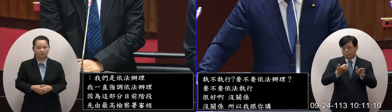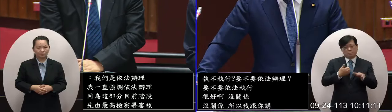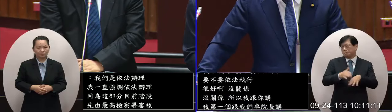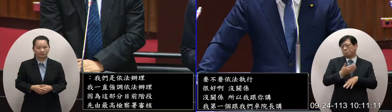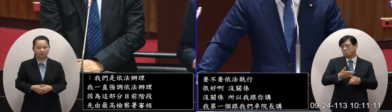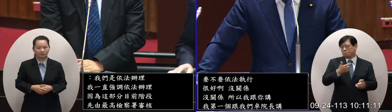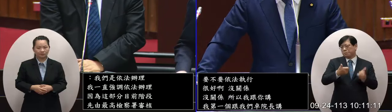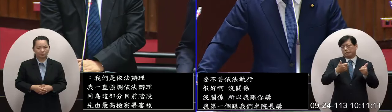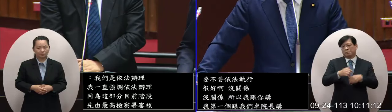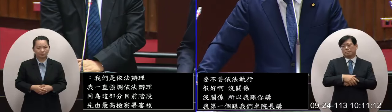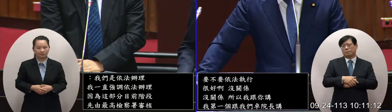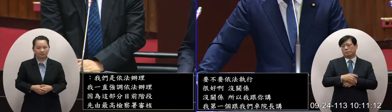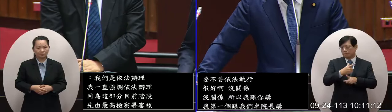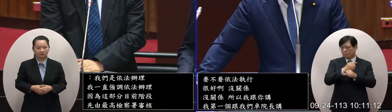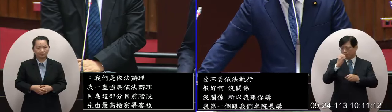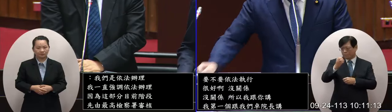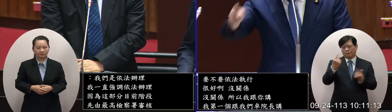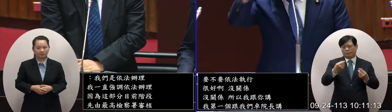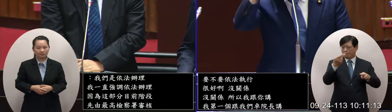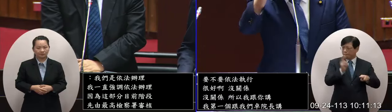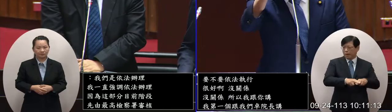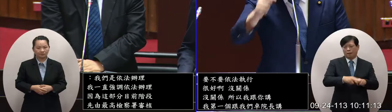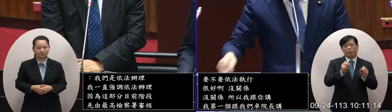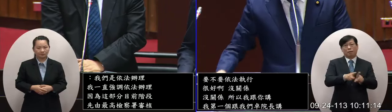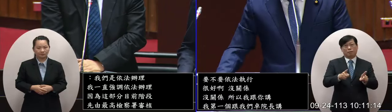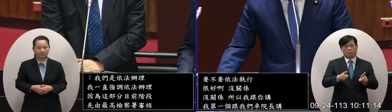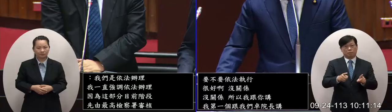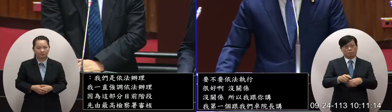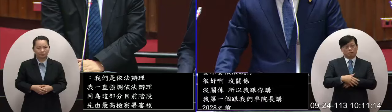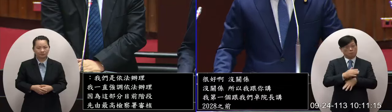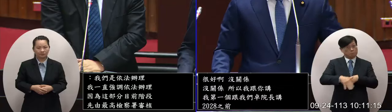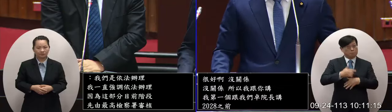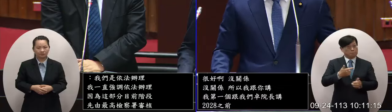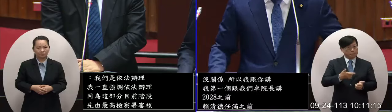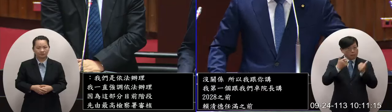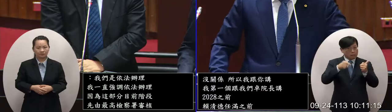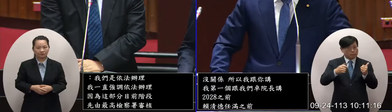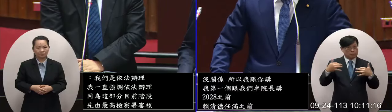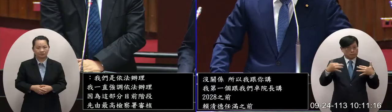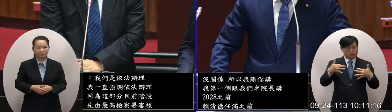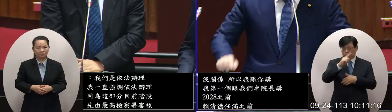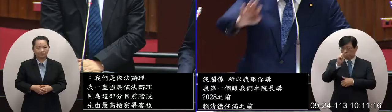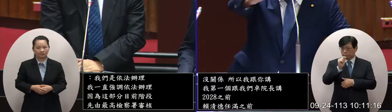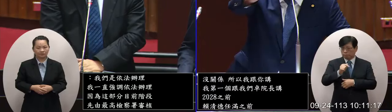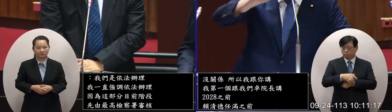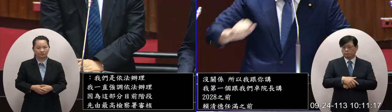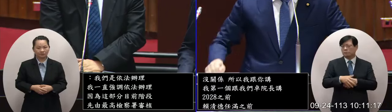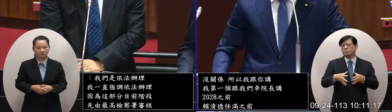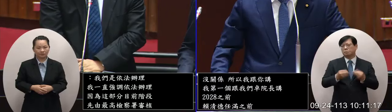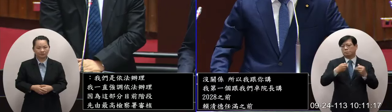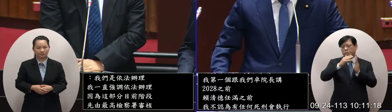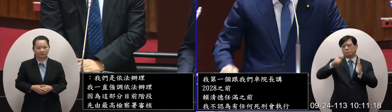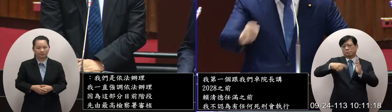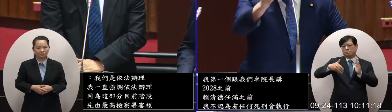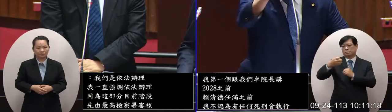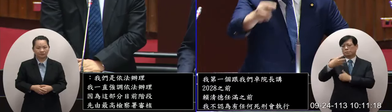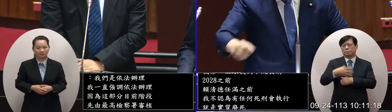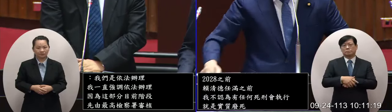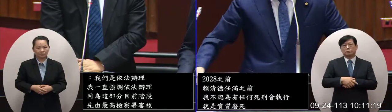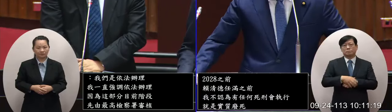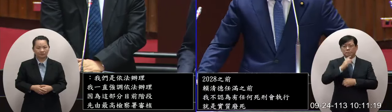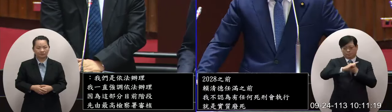刑会执行，就是实质废死。但会不会有死刑执行？这个问号也不用卓院长回答，